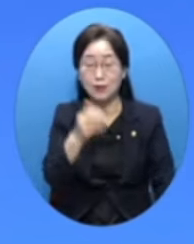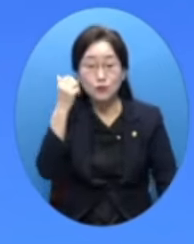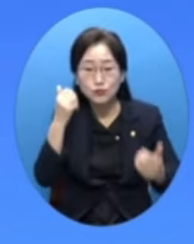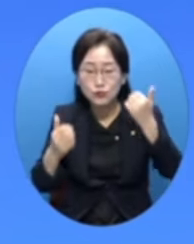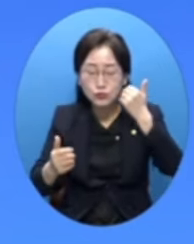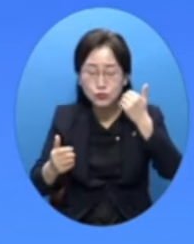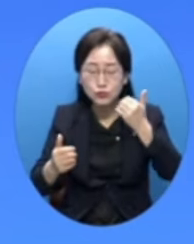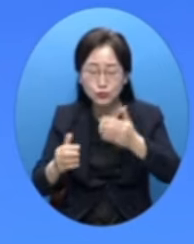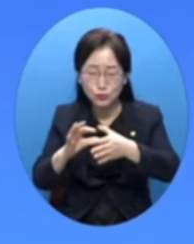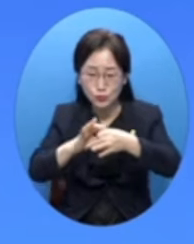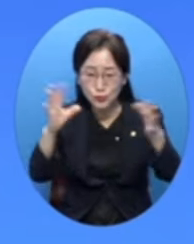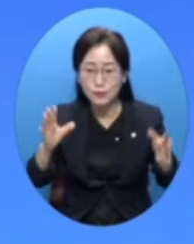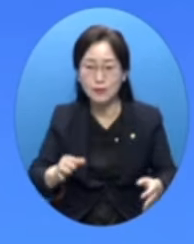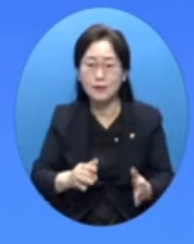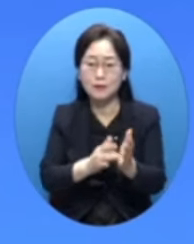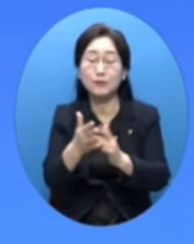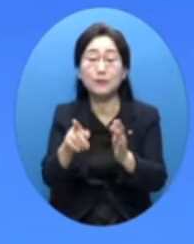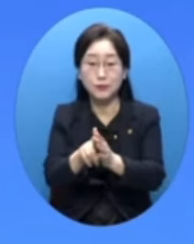하면